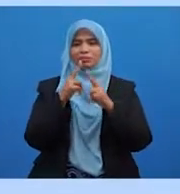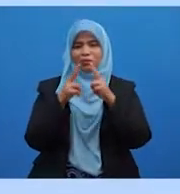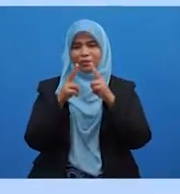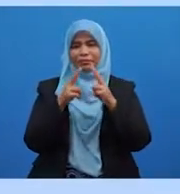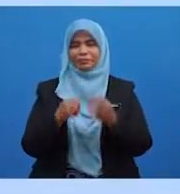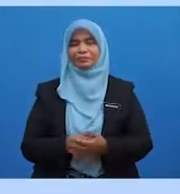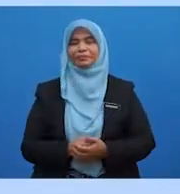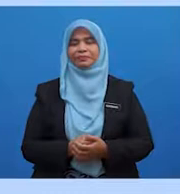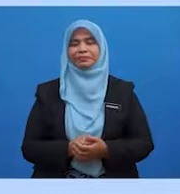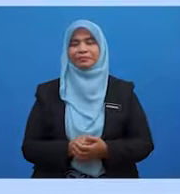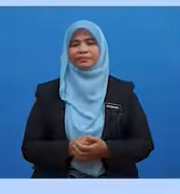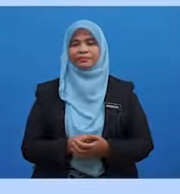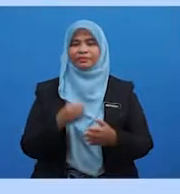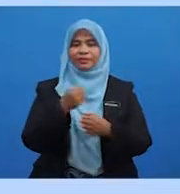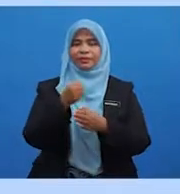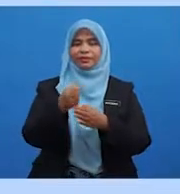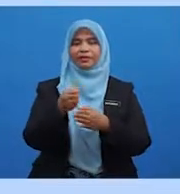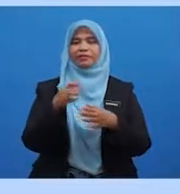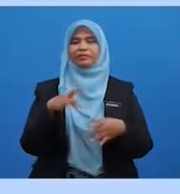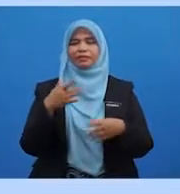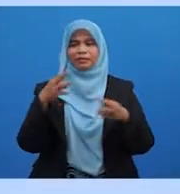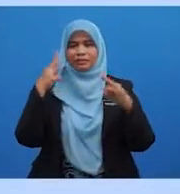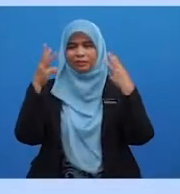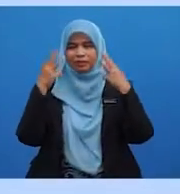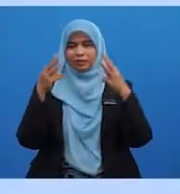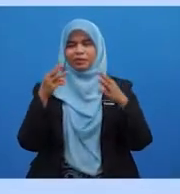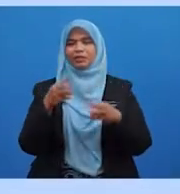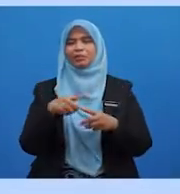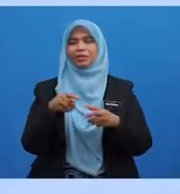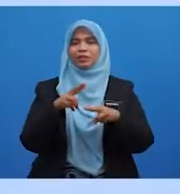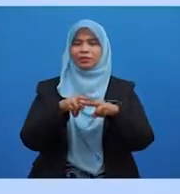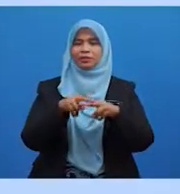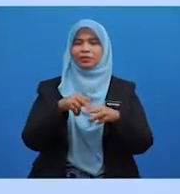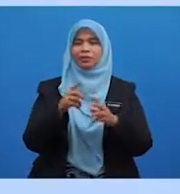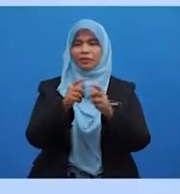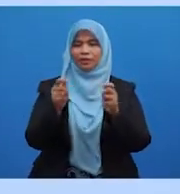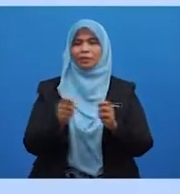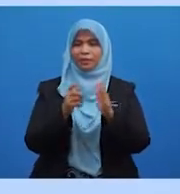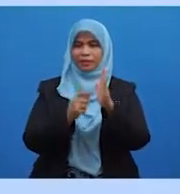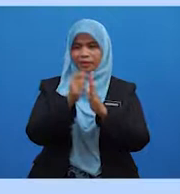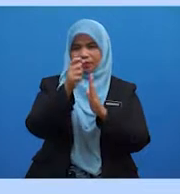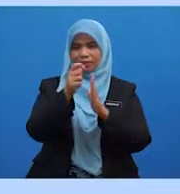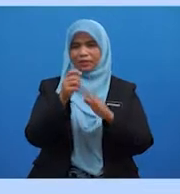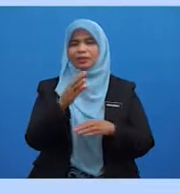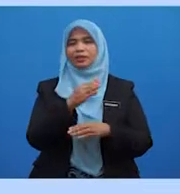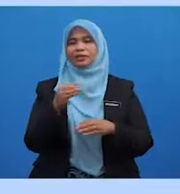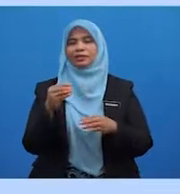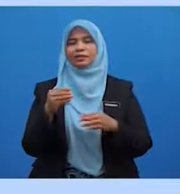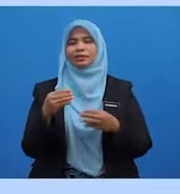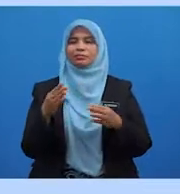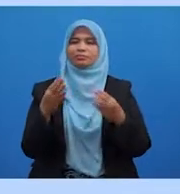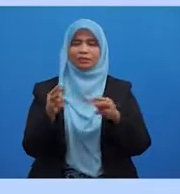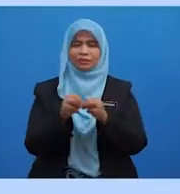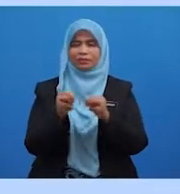ramai atau berasa bimbang apabila berada di tempat yang tinggi dan pelbagai situasi yang memberi